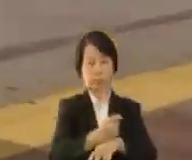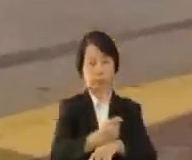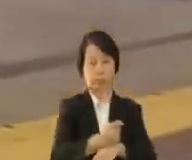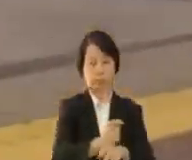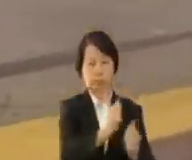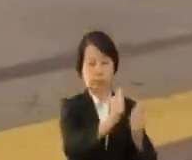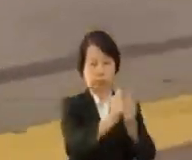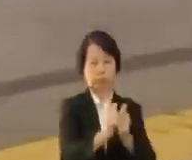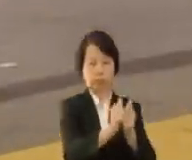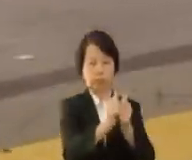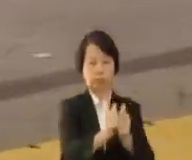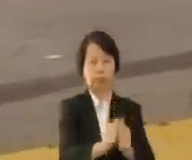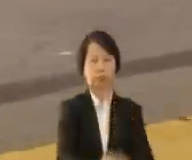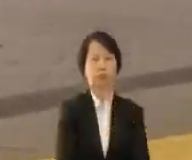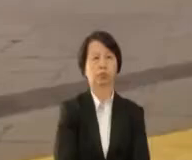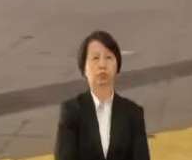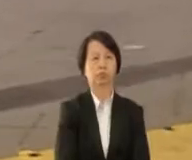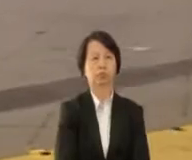pengiring.